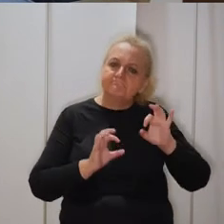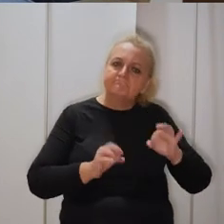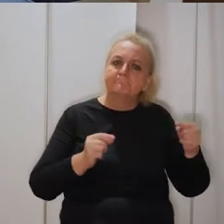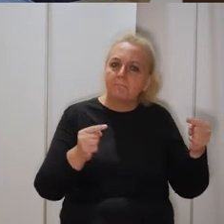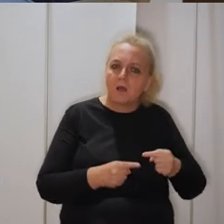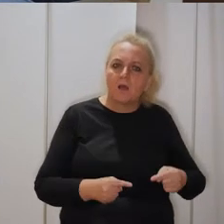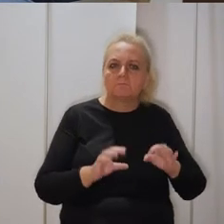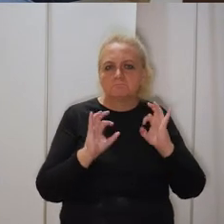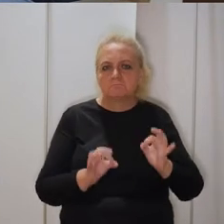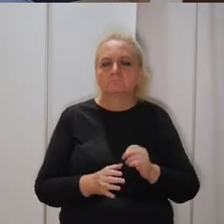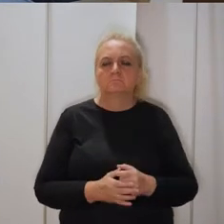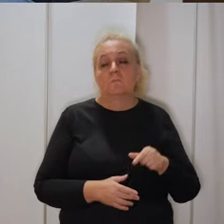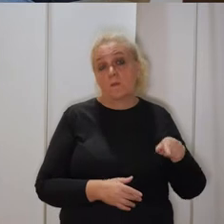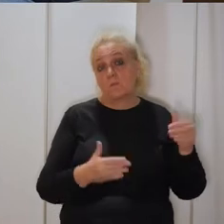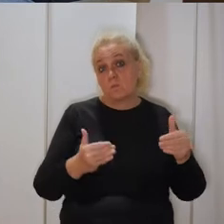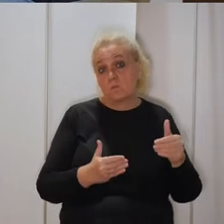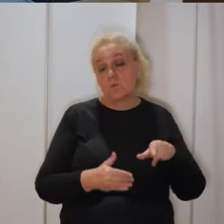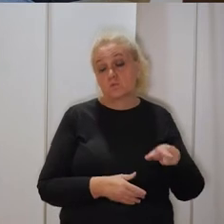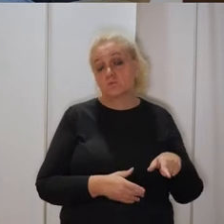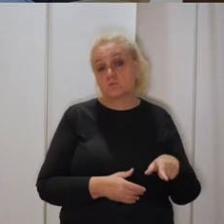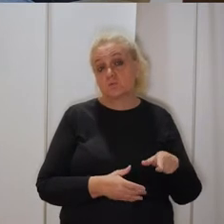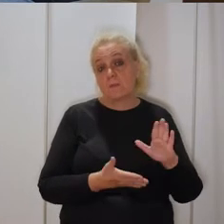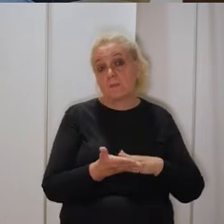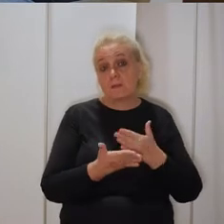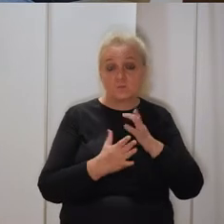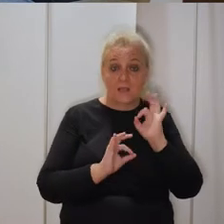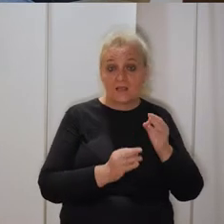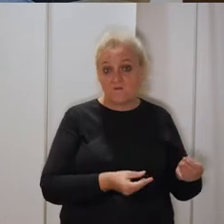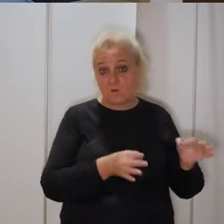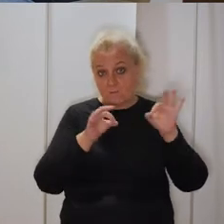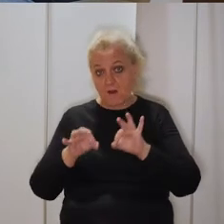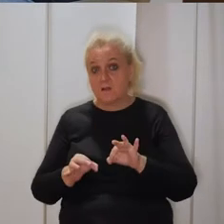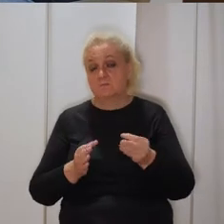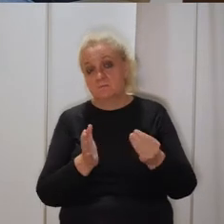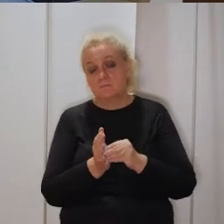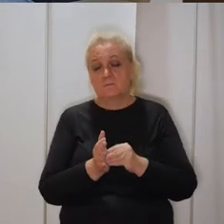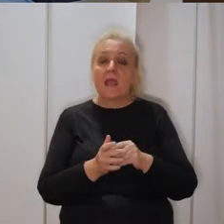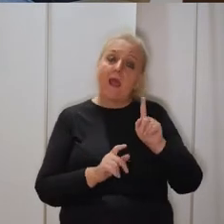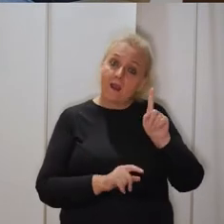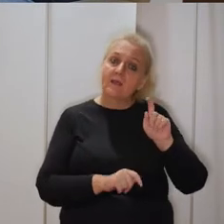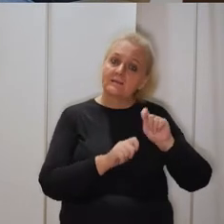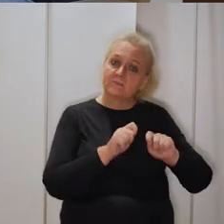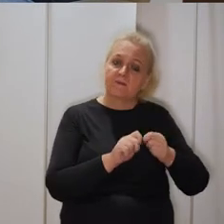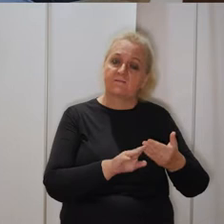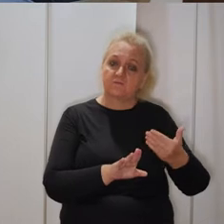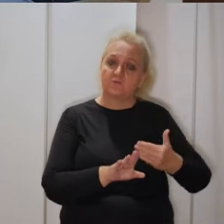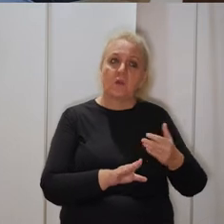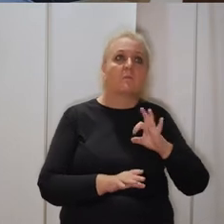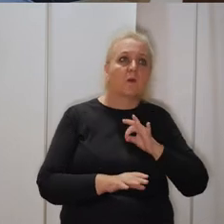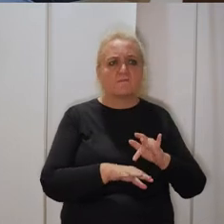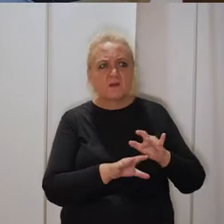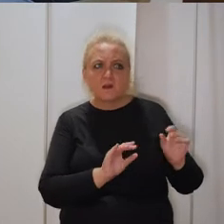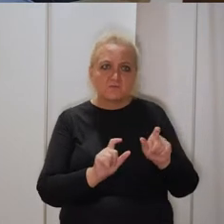merytoryczne, czy to może być nośnik jakiejś informacji przefiltrowanej przez gdzieś tam moją